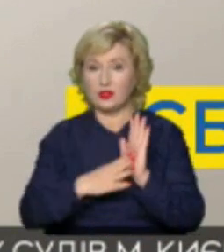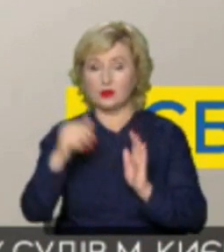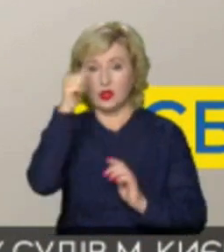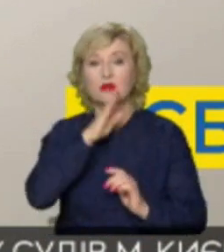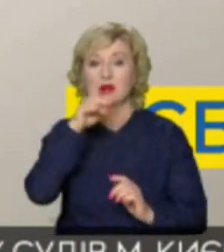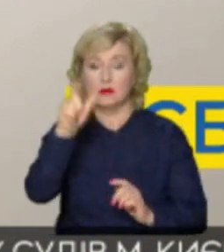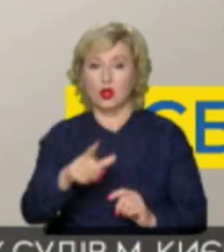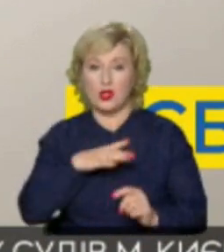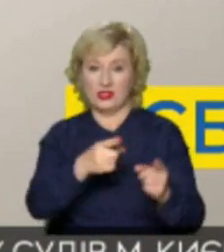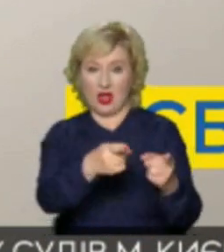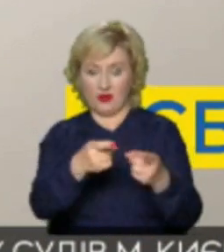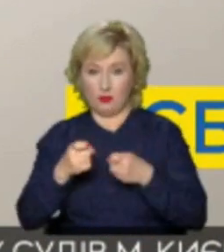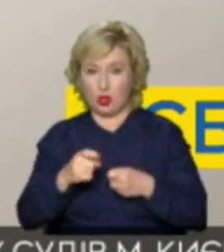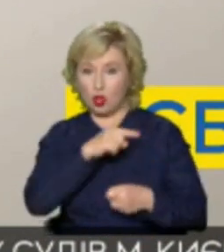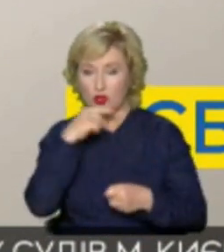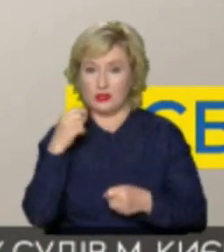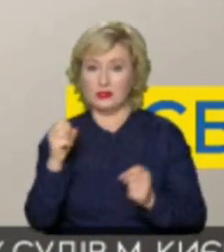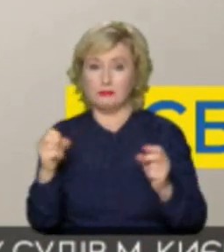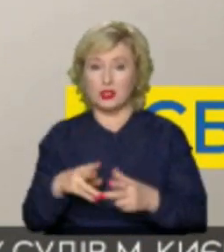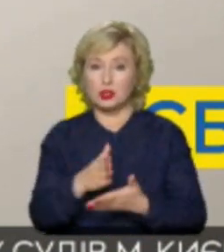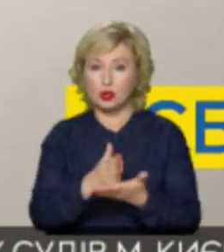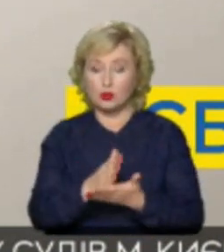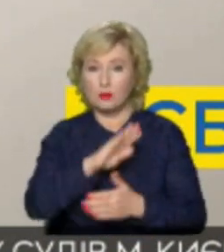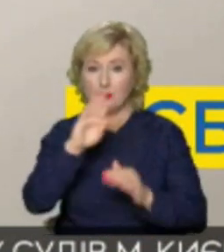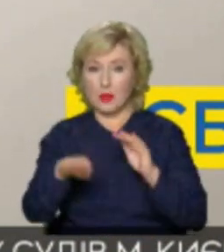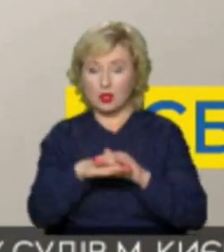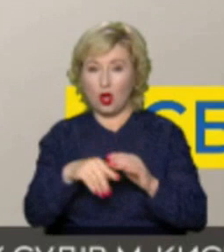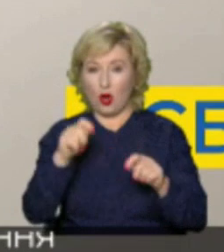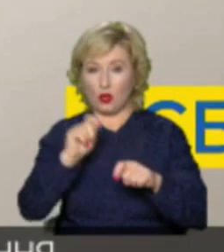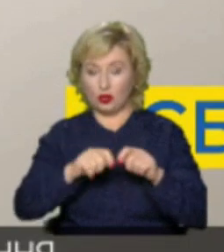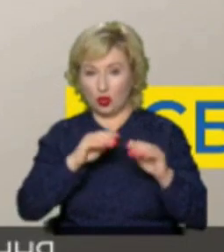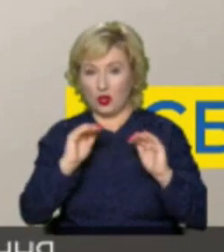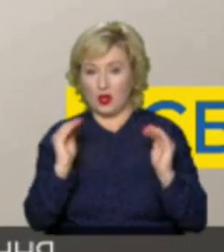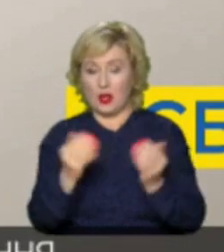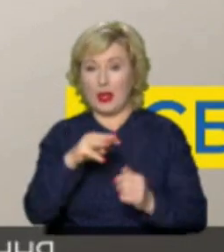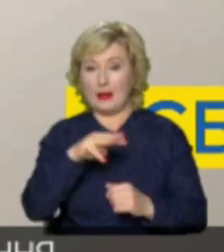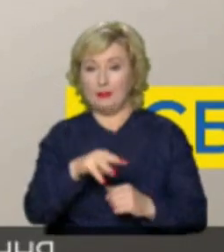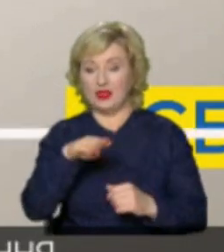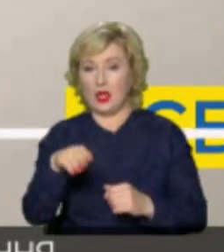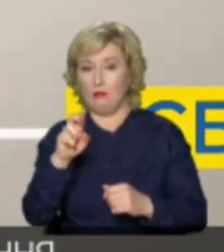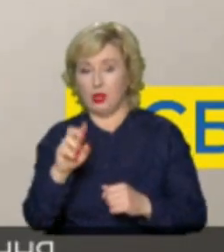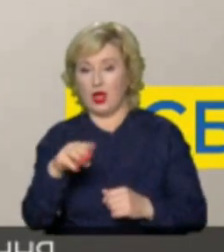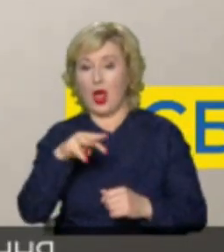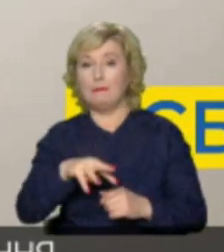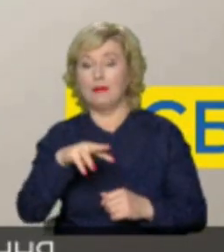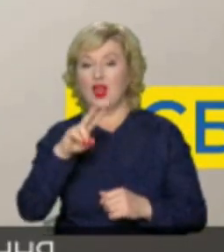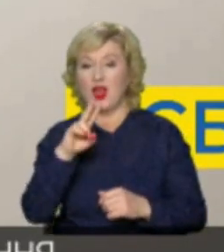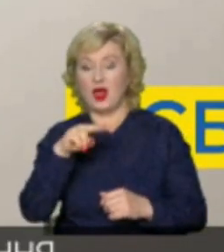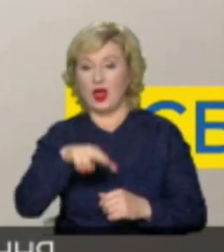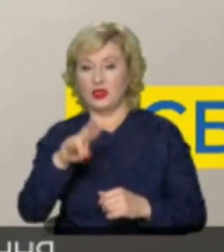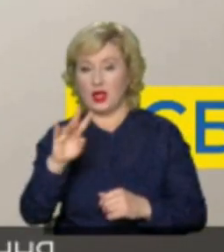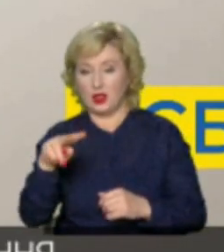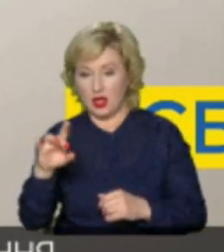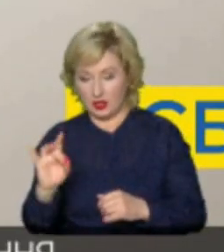була завербована російською спецслужбою через підконтрольне окупантам так зване МДБ ЛНР. Після початку